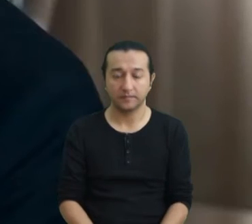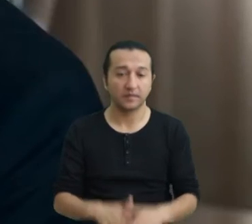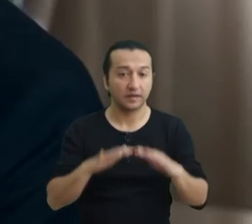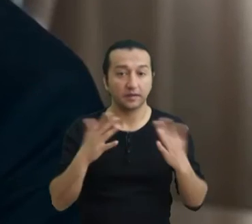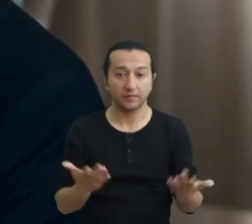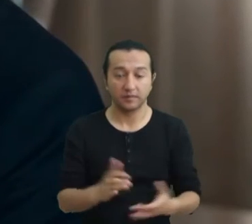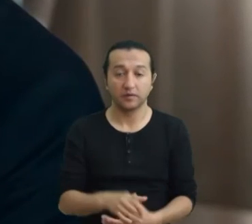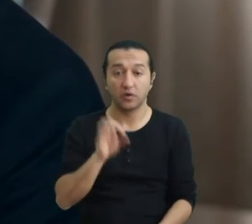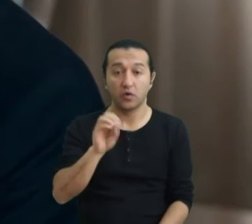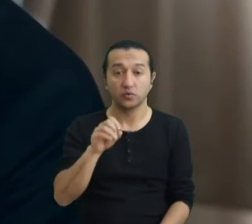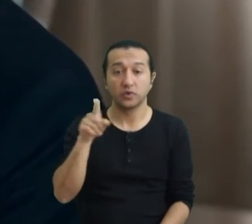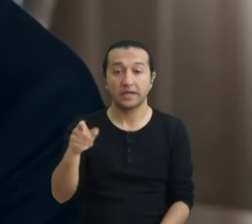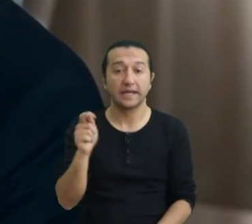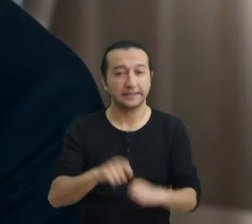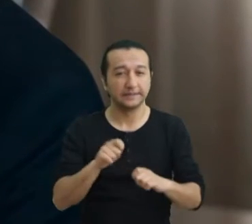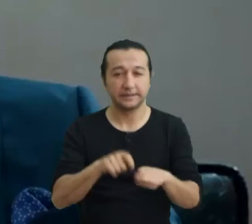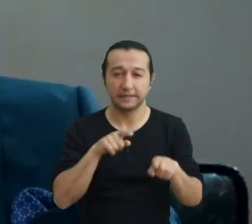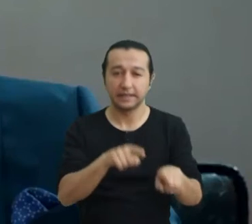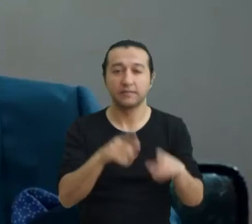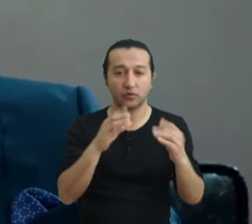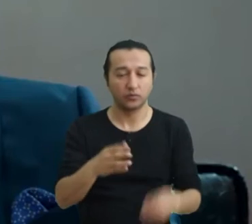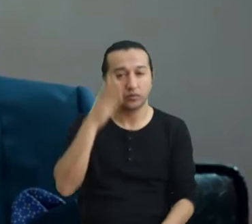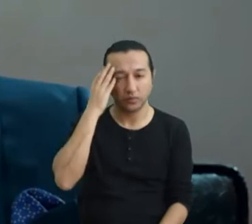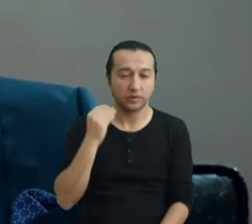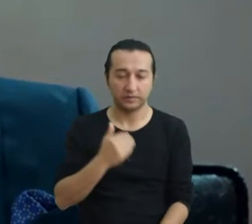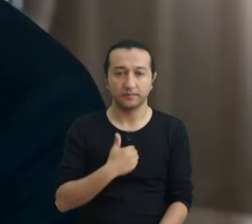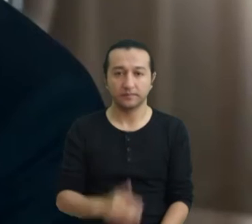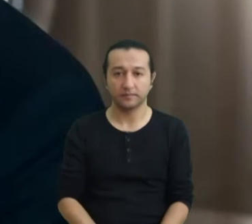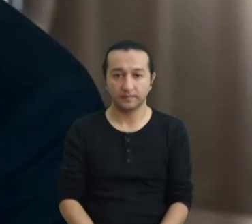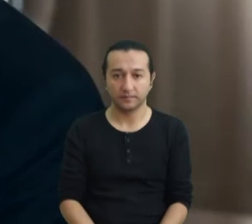Ama hocanın hangi iş üstünde olduğunu öğrendim.